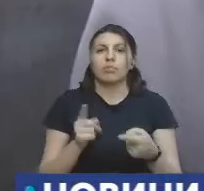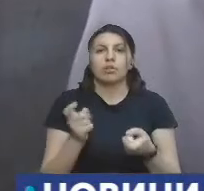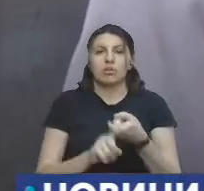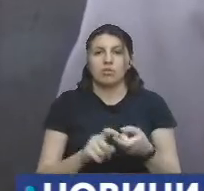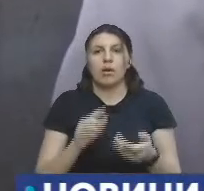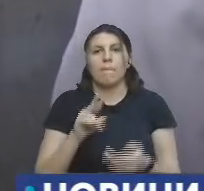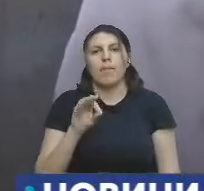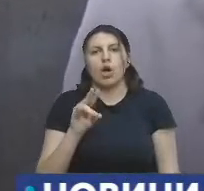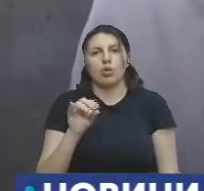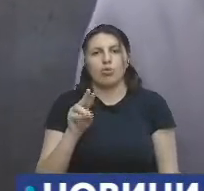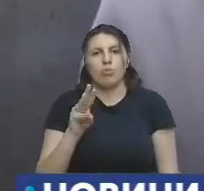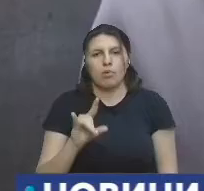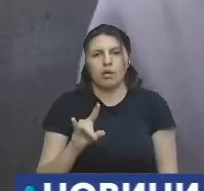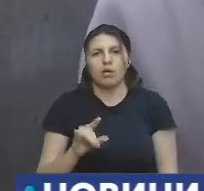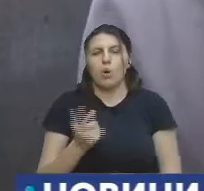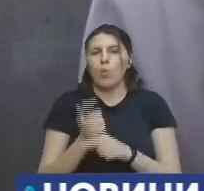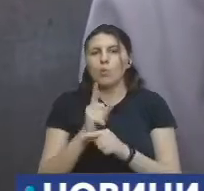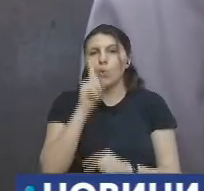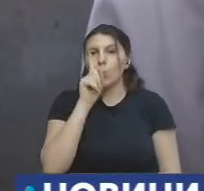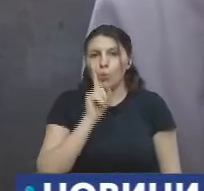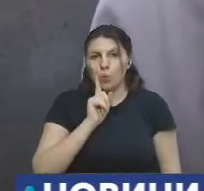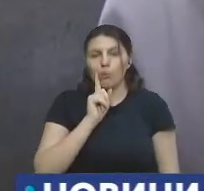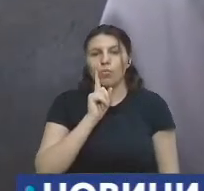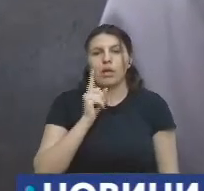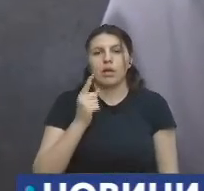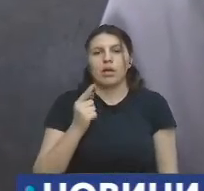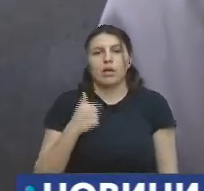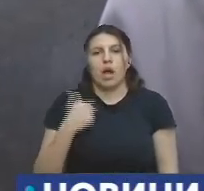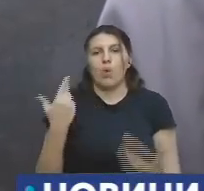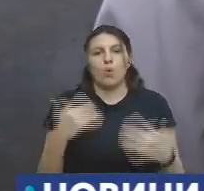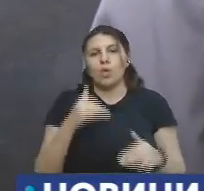меморандумы. Очень удобно. Я уже не могу